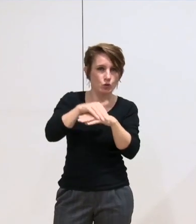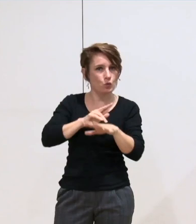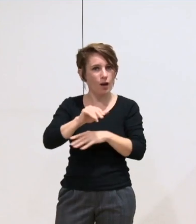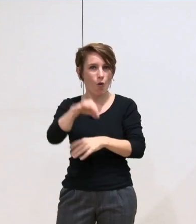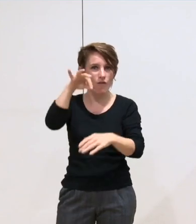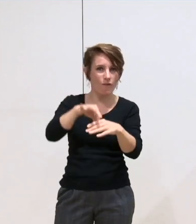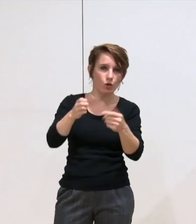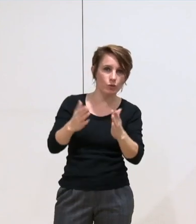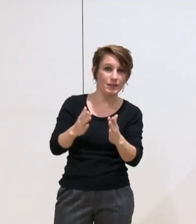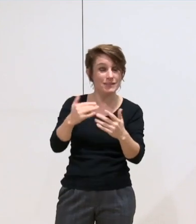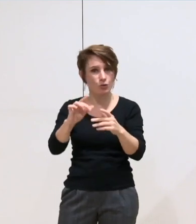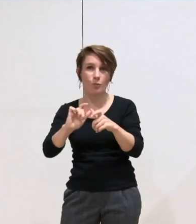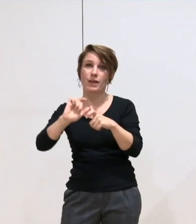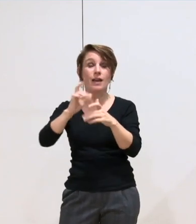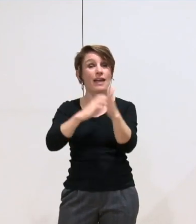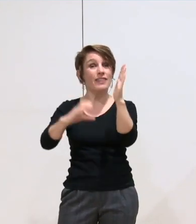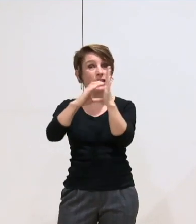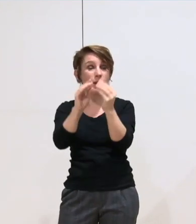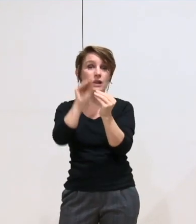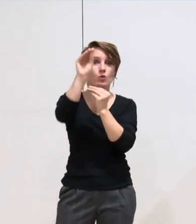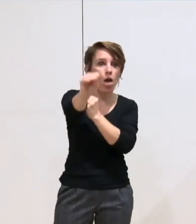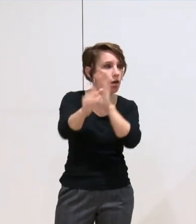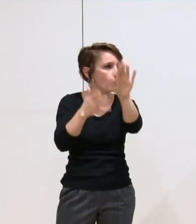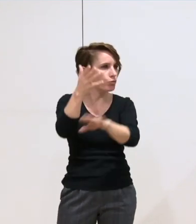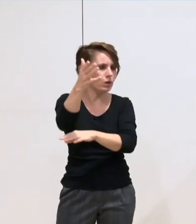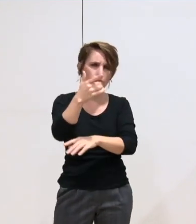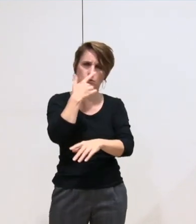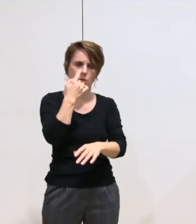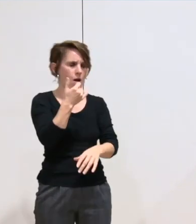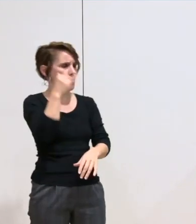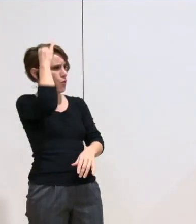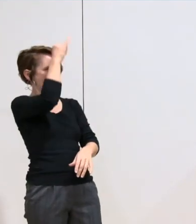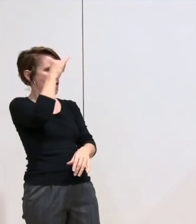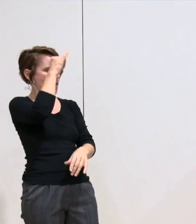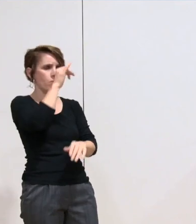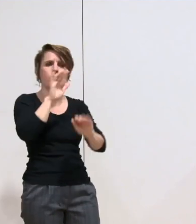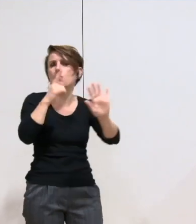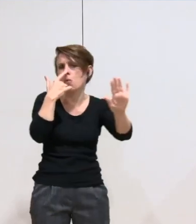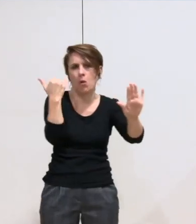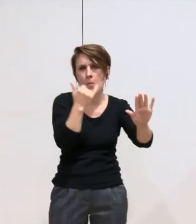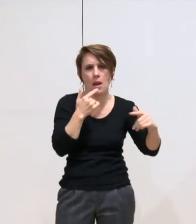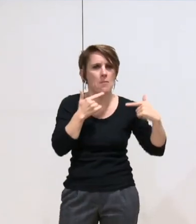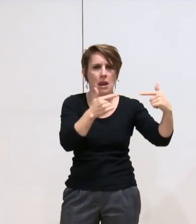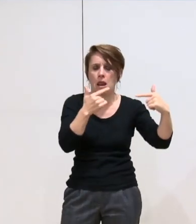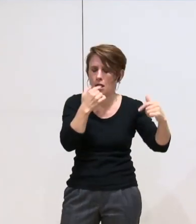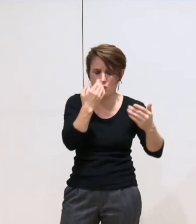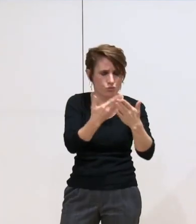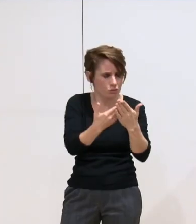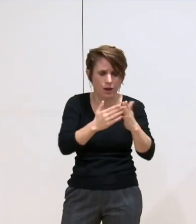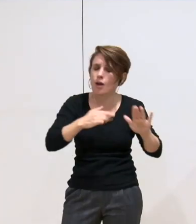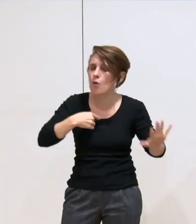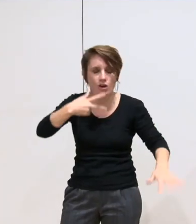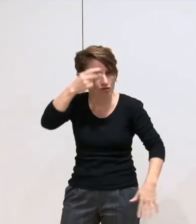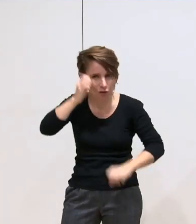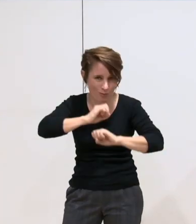peu fort de café, mais après tout, pourquoi pas? Arrêtons cette discussion ici. J'ai compris qu'il y avait surtout la volonté de dire